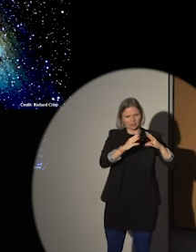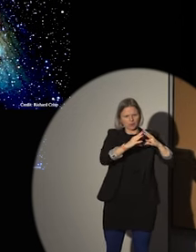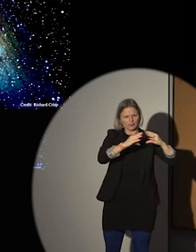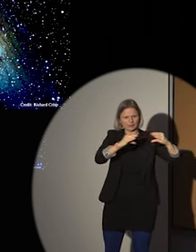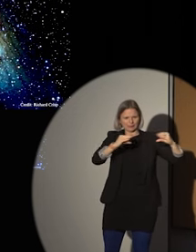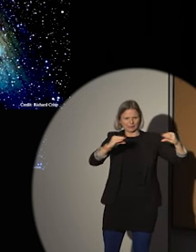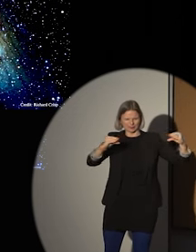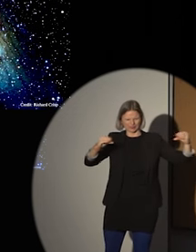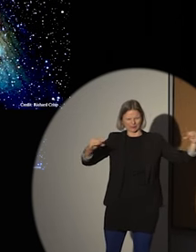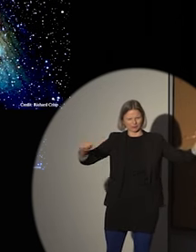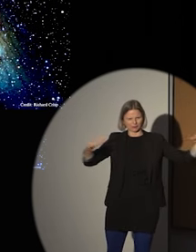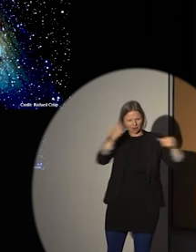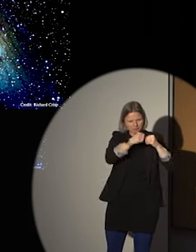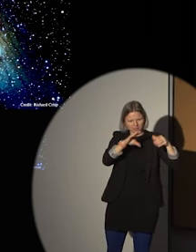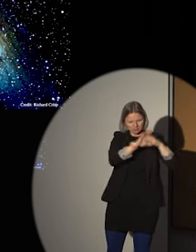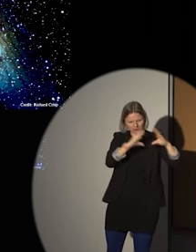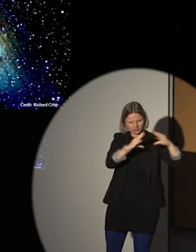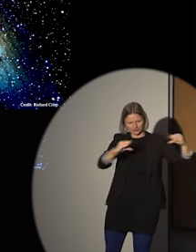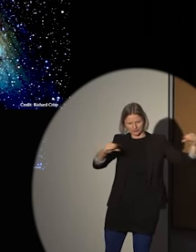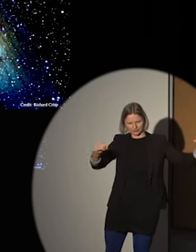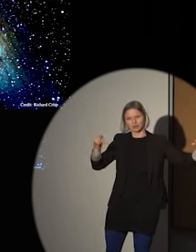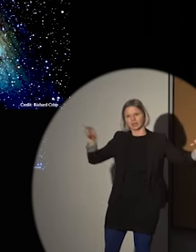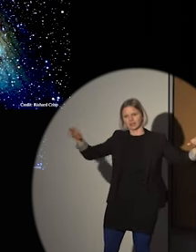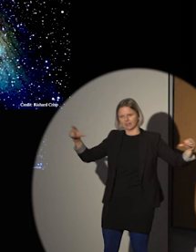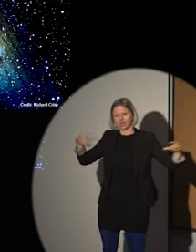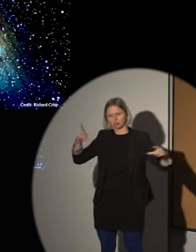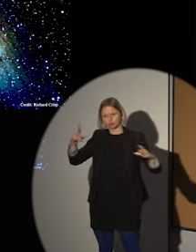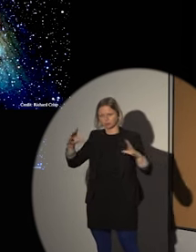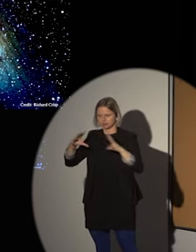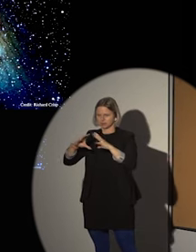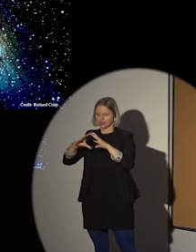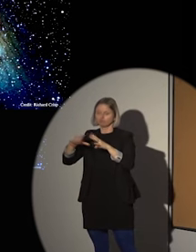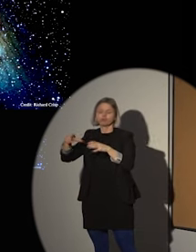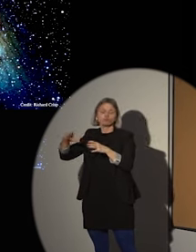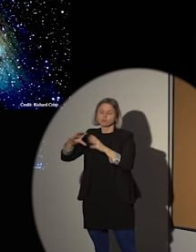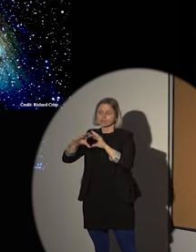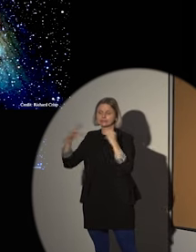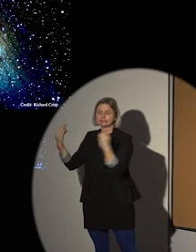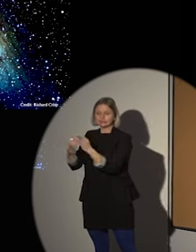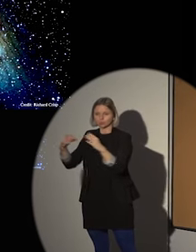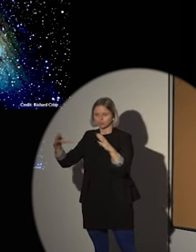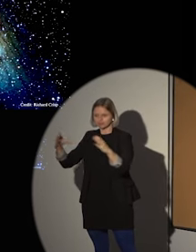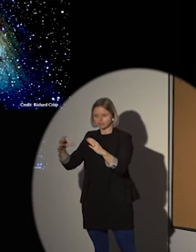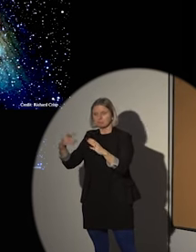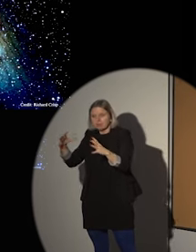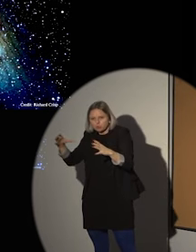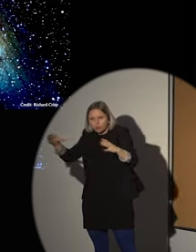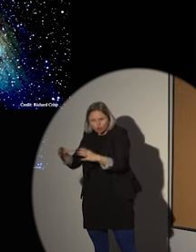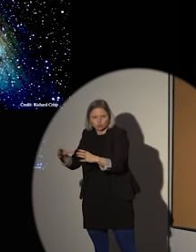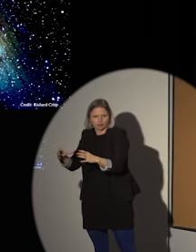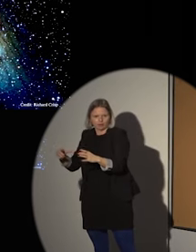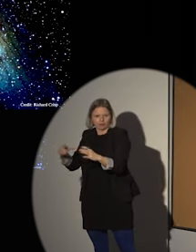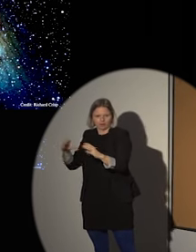lactée, c'est ce qu'on appelle un disque épais. C'est un intermédiaire entre un disque et un bulbe. On appelle ça le disque